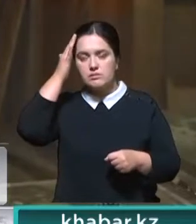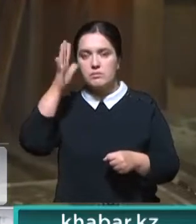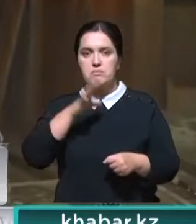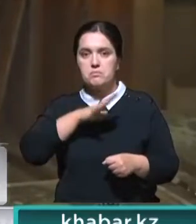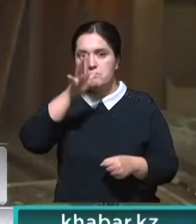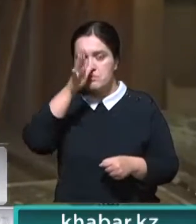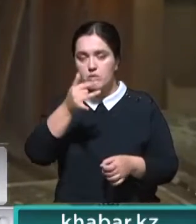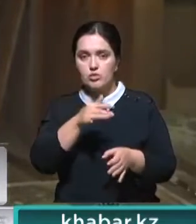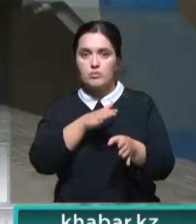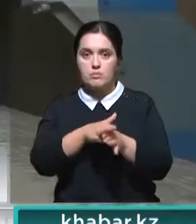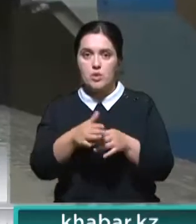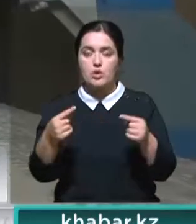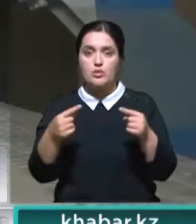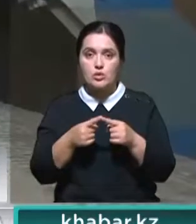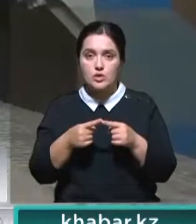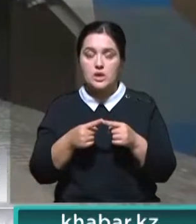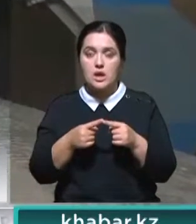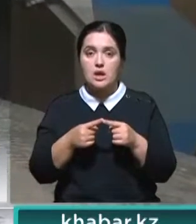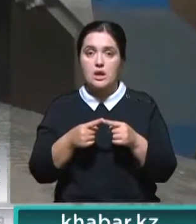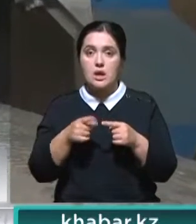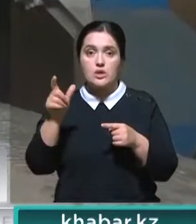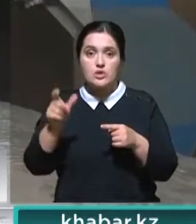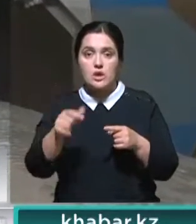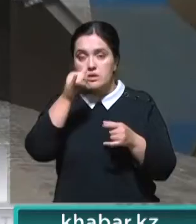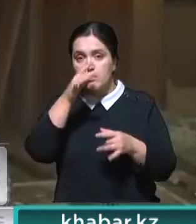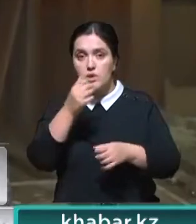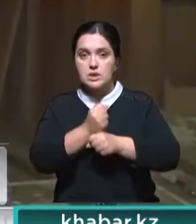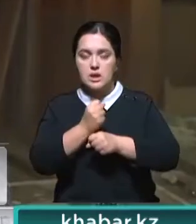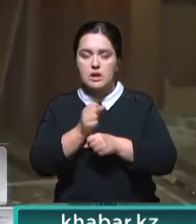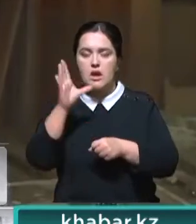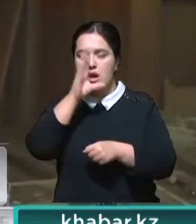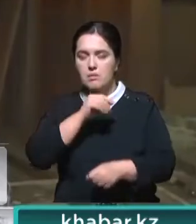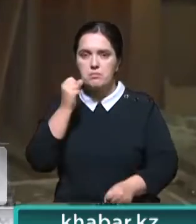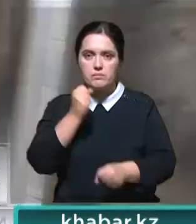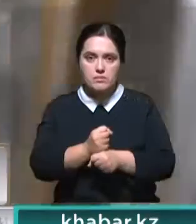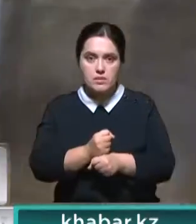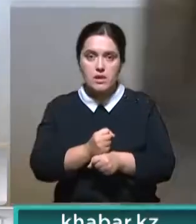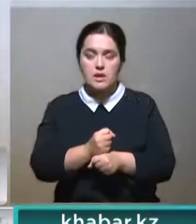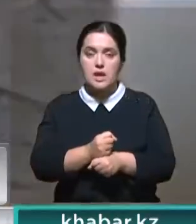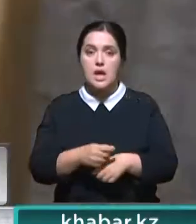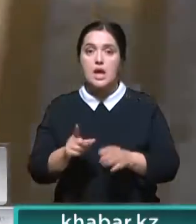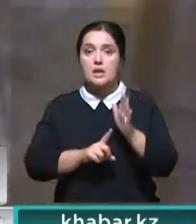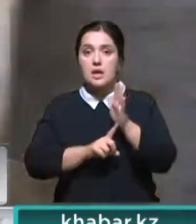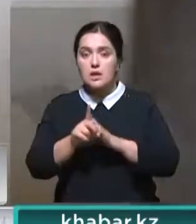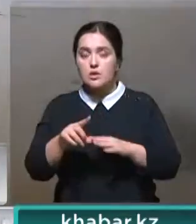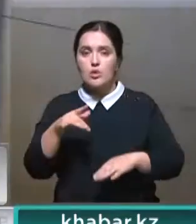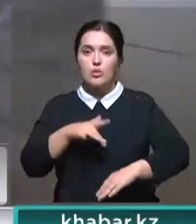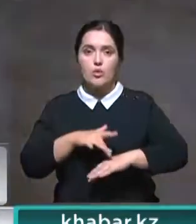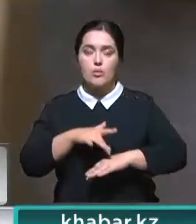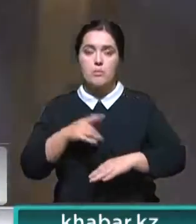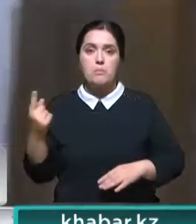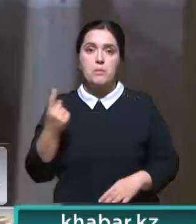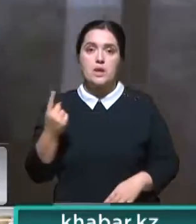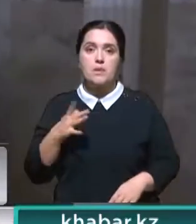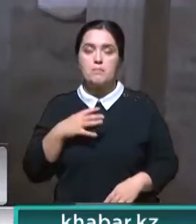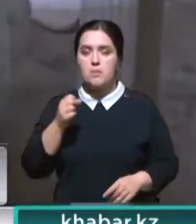5 лет хотел купить. То, что человек не сможет делать, он сделает. Разносложный узор делает. Начинал все как хобби. Свои первые работы